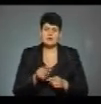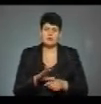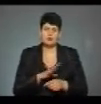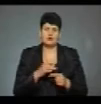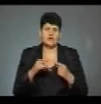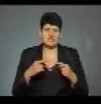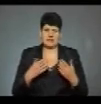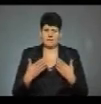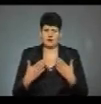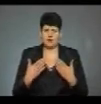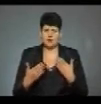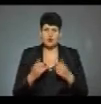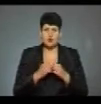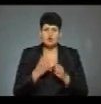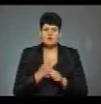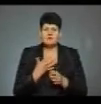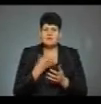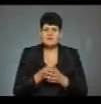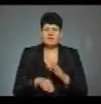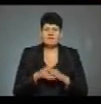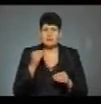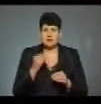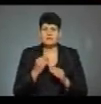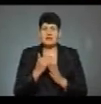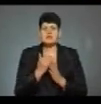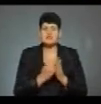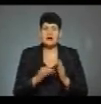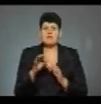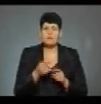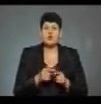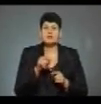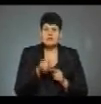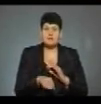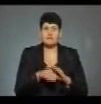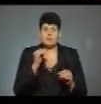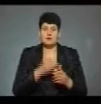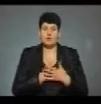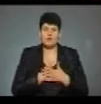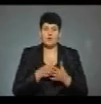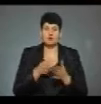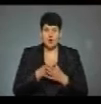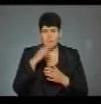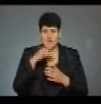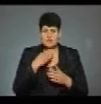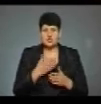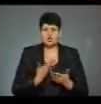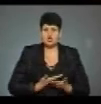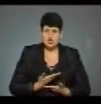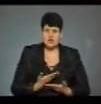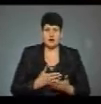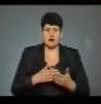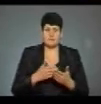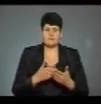цього відношення, кожен зробив свій вибір, і, власне, вистава про це, про вибір, про любов до батьківщини, до життя, до коханих,